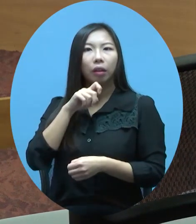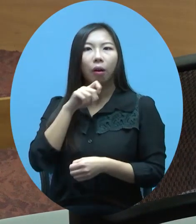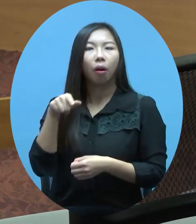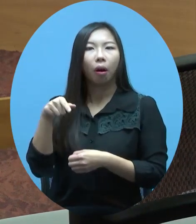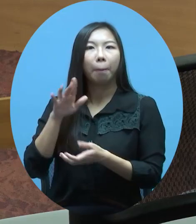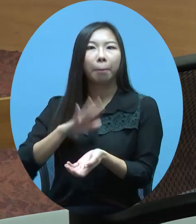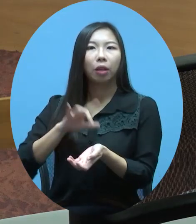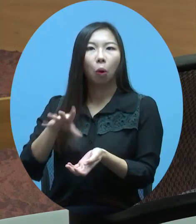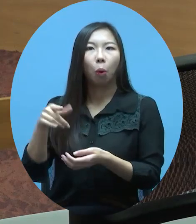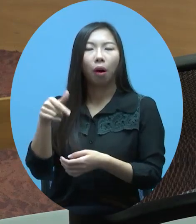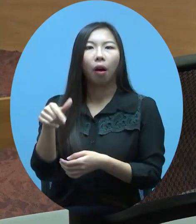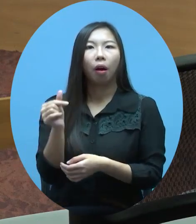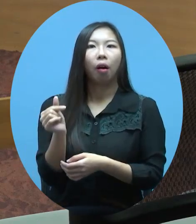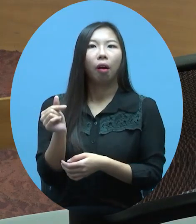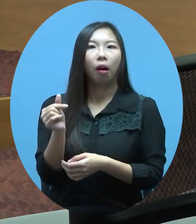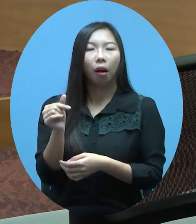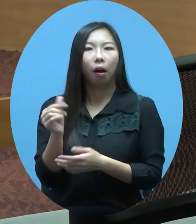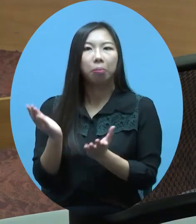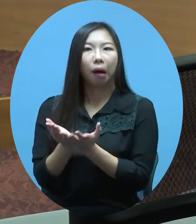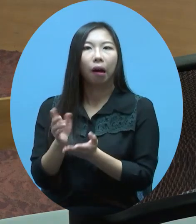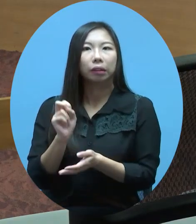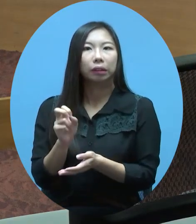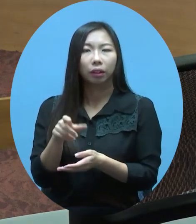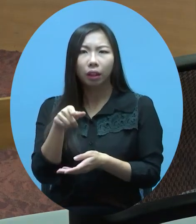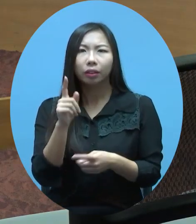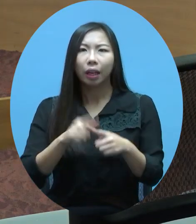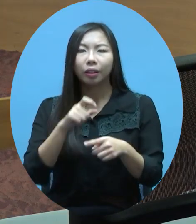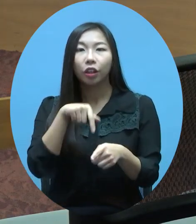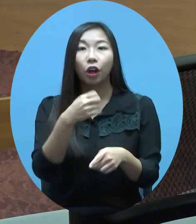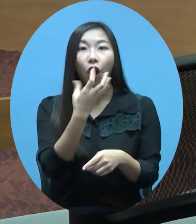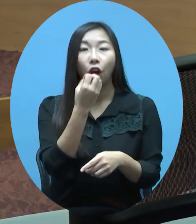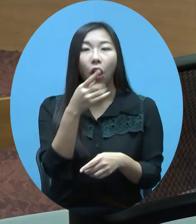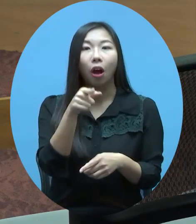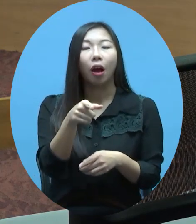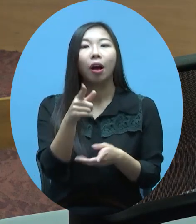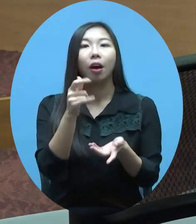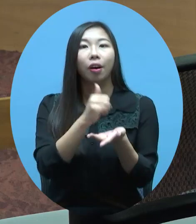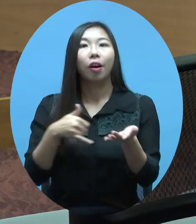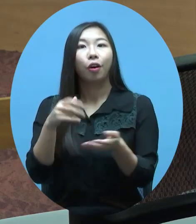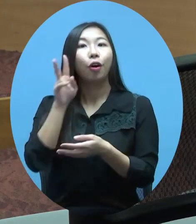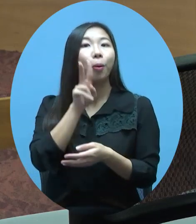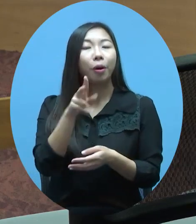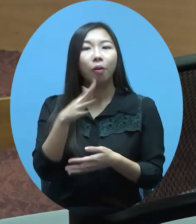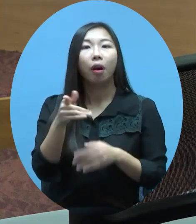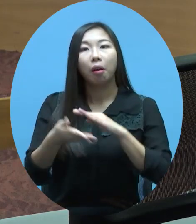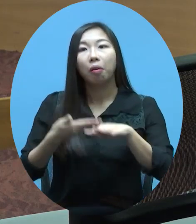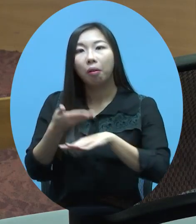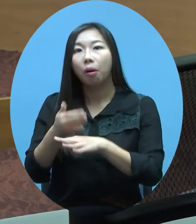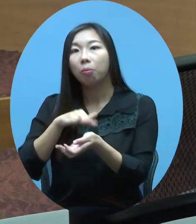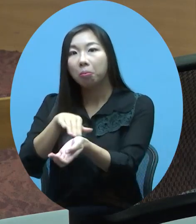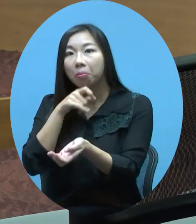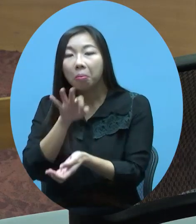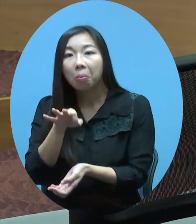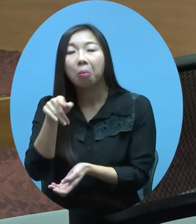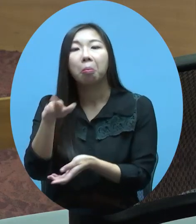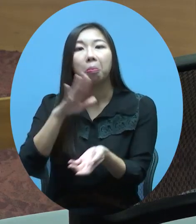一個出院嗰個病人咧，佢已經出咗院2星期啦。佢幾時復診，同埋佢復診結果係點樣咧？個病毒測試有